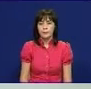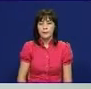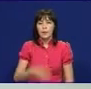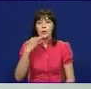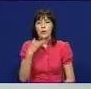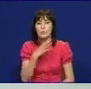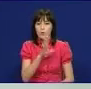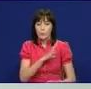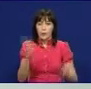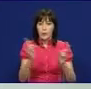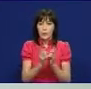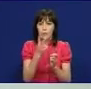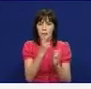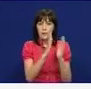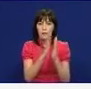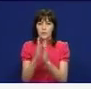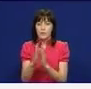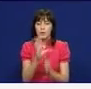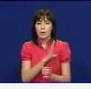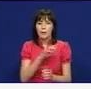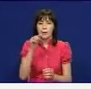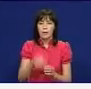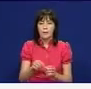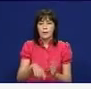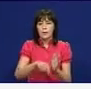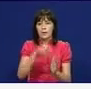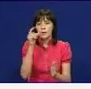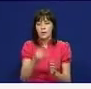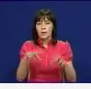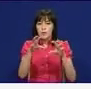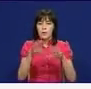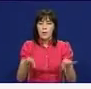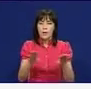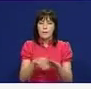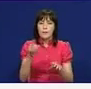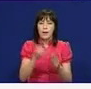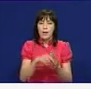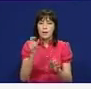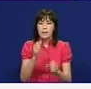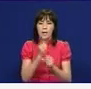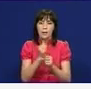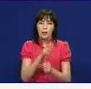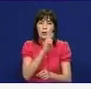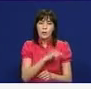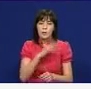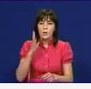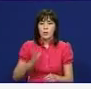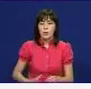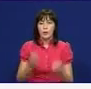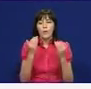Көпшілікпен болған кездесу екі кезеңде өрбіді. Бірінші болып сенат депутаты заң шығару процесімен халық қалауларының атқару жұмыстарына жіті